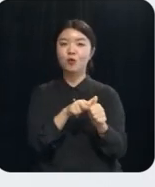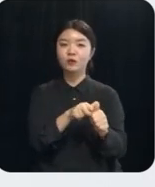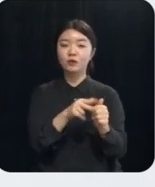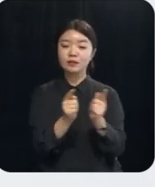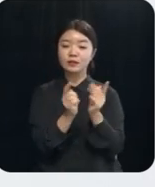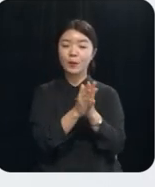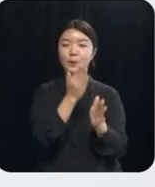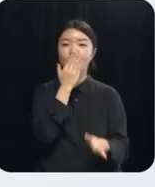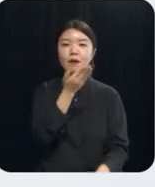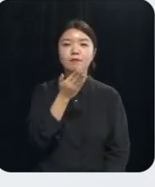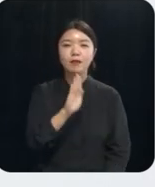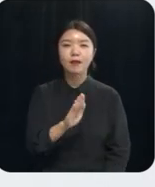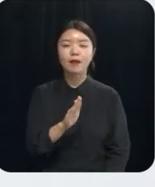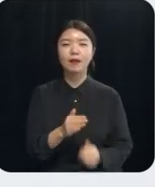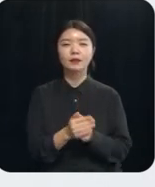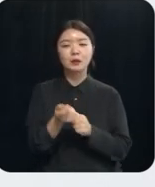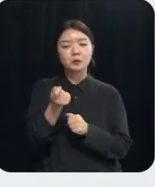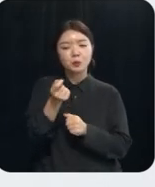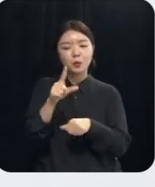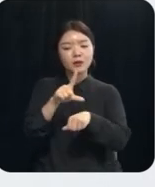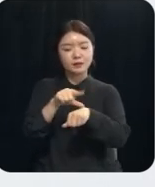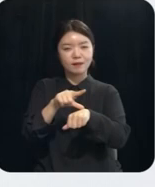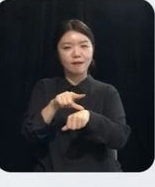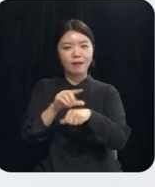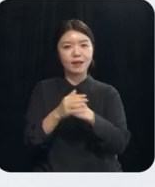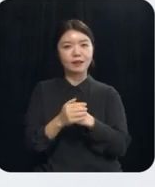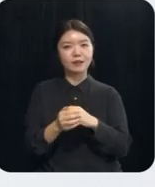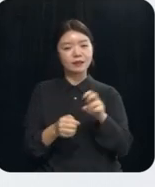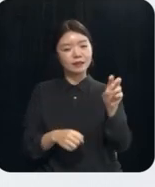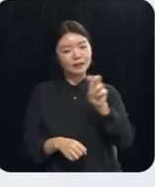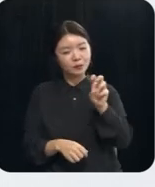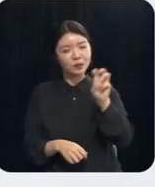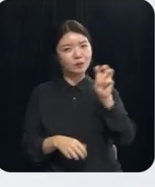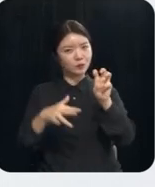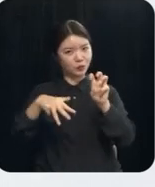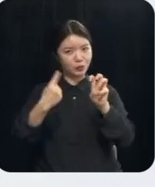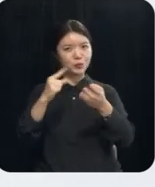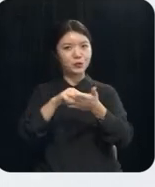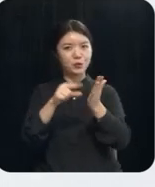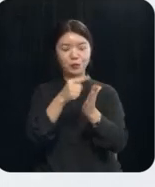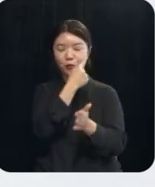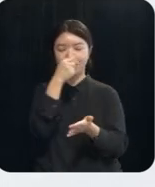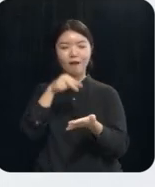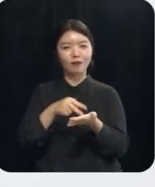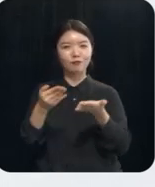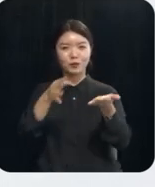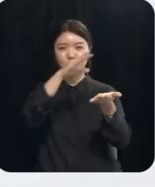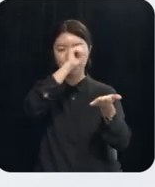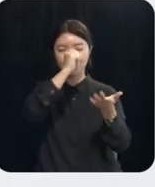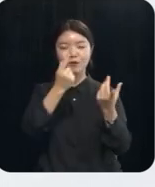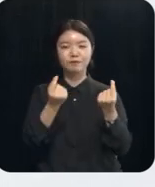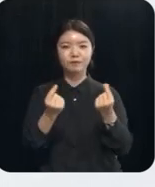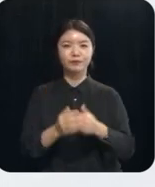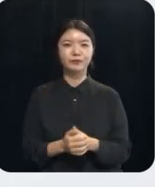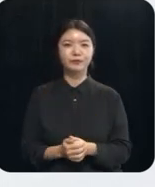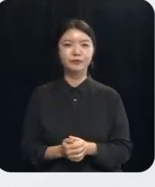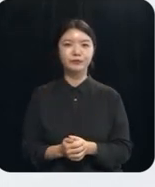수가 있는데요. 최소한의 시간, 그러니까 대략 뭐 20에서 30초 정도는 뭐 보장을 해주시면 어떨까라는 생각도